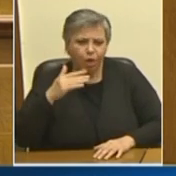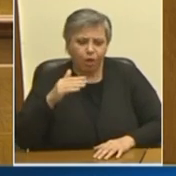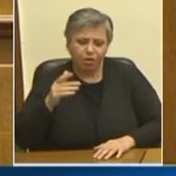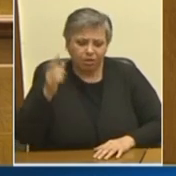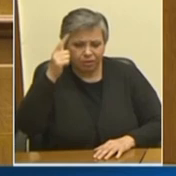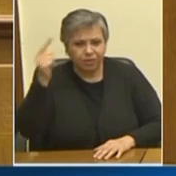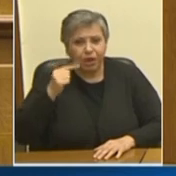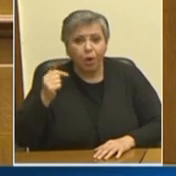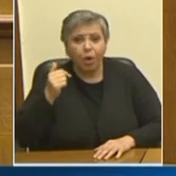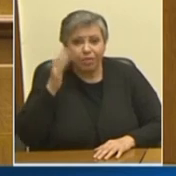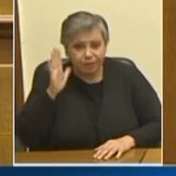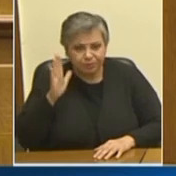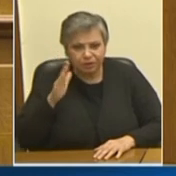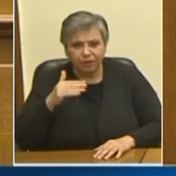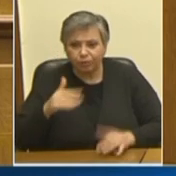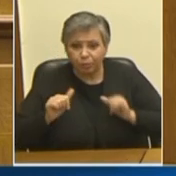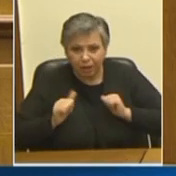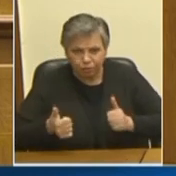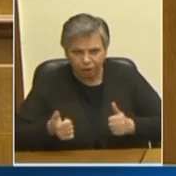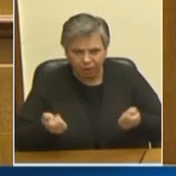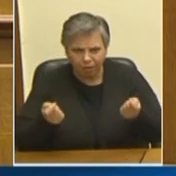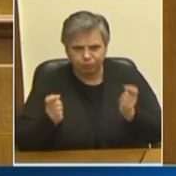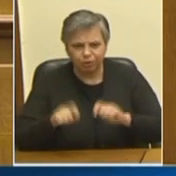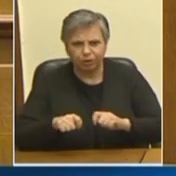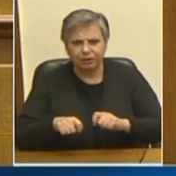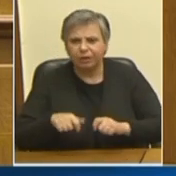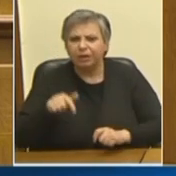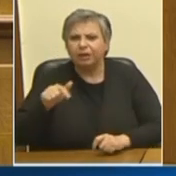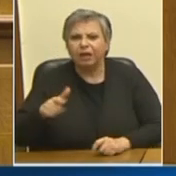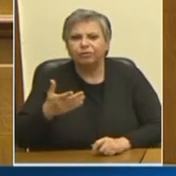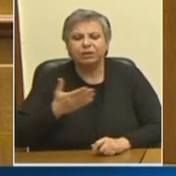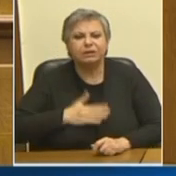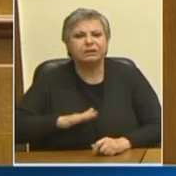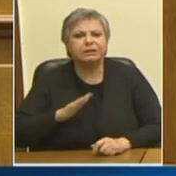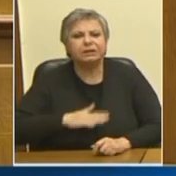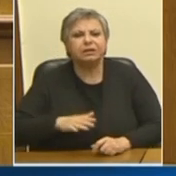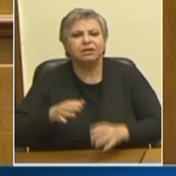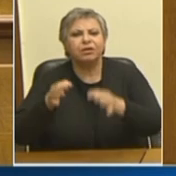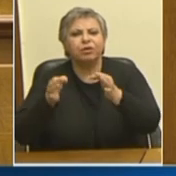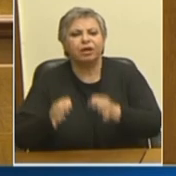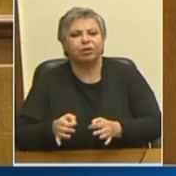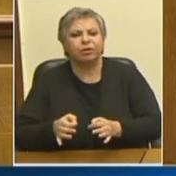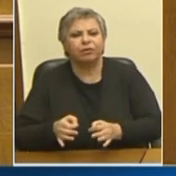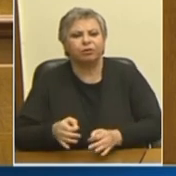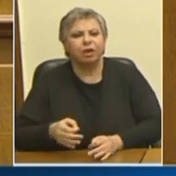Δεν καταλαβαίνω τι επιχειρείτε. Πήρατε 35% πριν